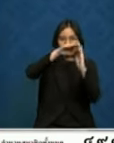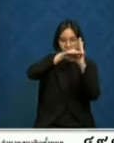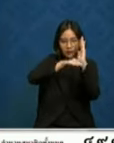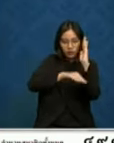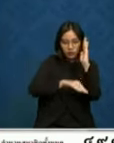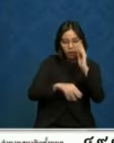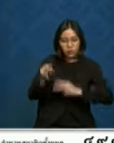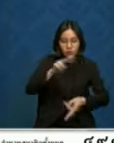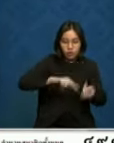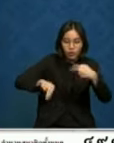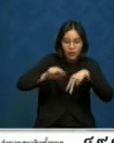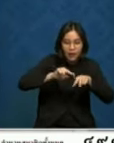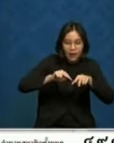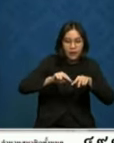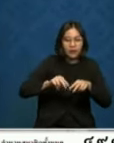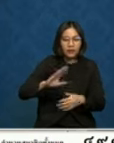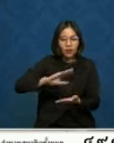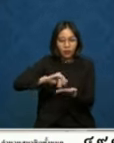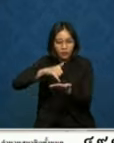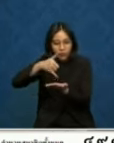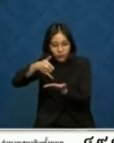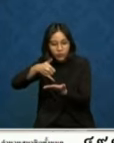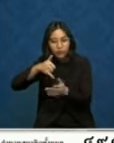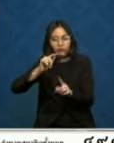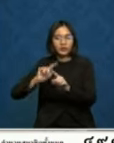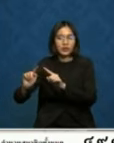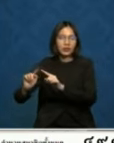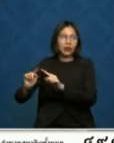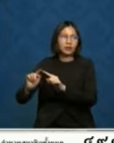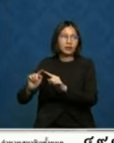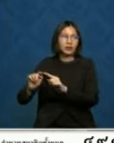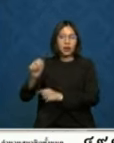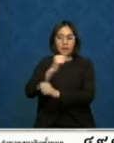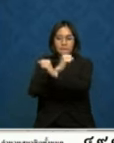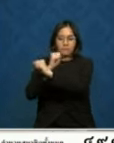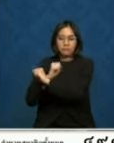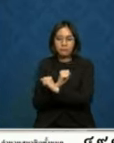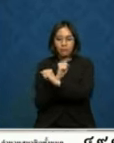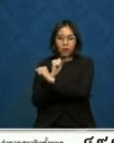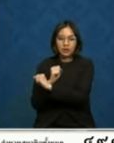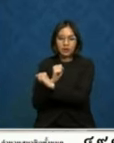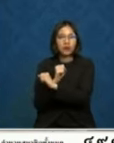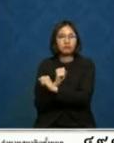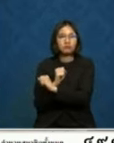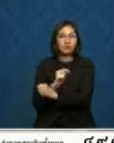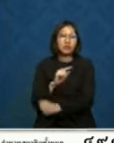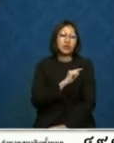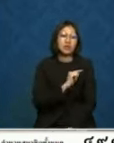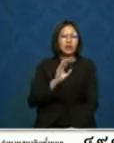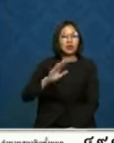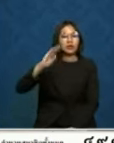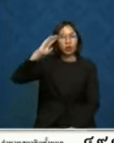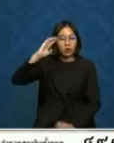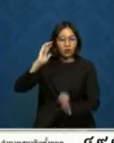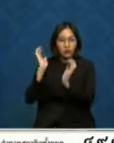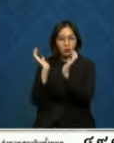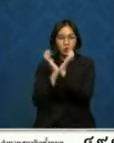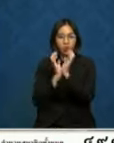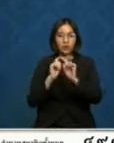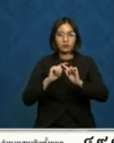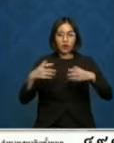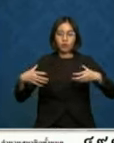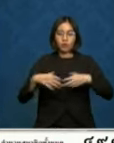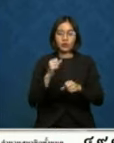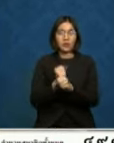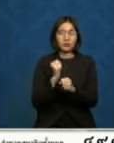การออกตรวจเอ่ยการบำบัด CBTX เอ่ยการป้องกันและปราบปรามล้วนเป็นหน้าที่ของตำรวจโดยไม่มีการตั้งค